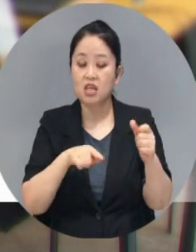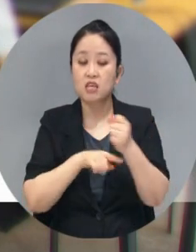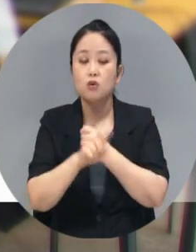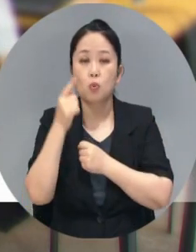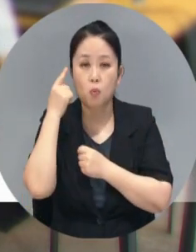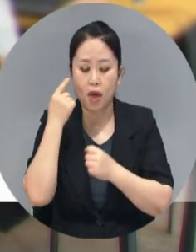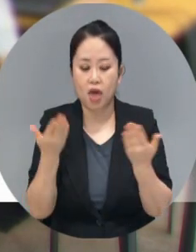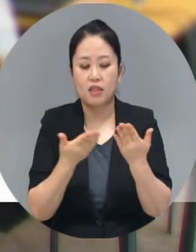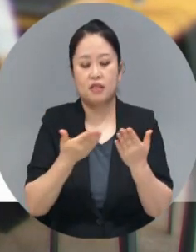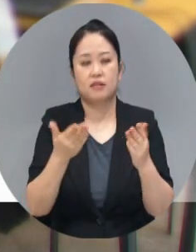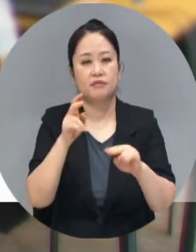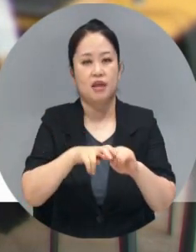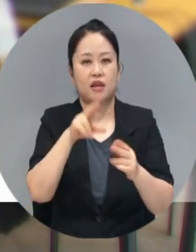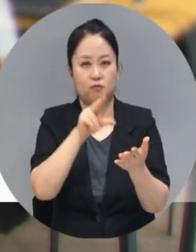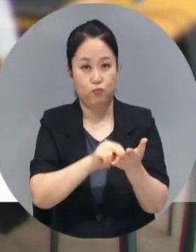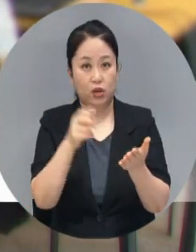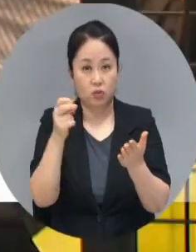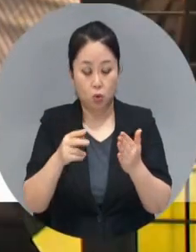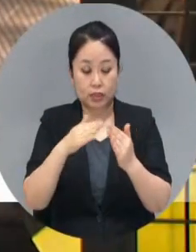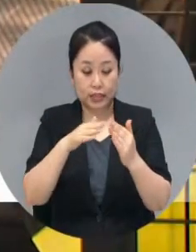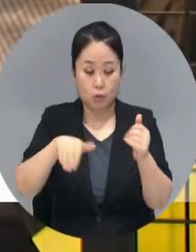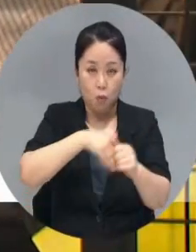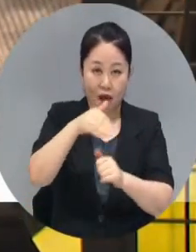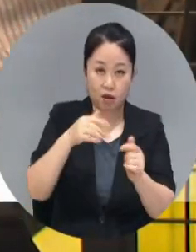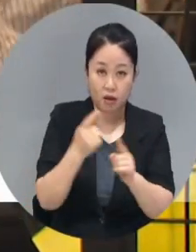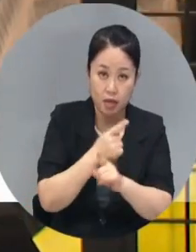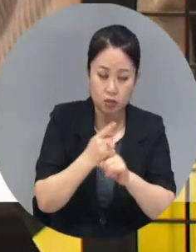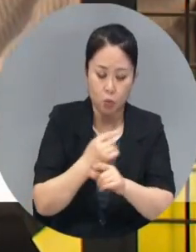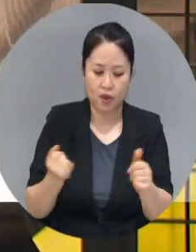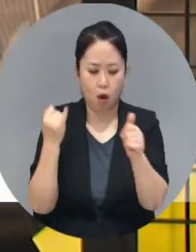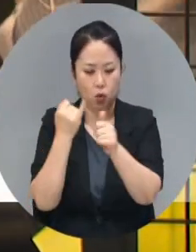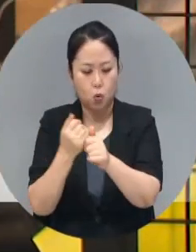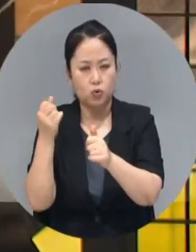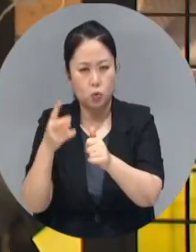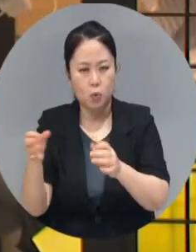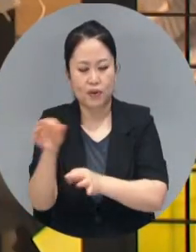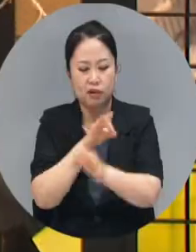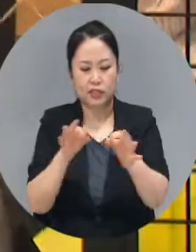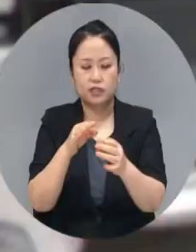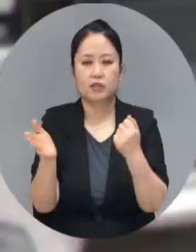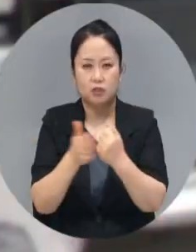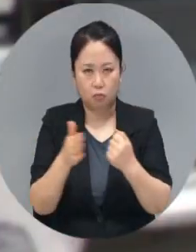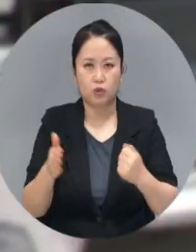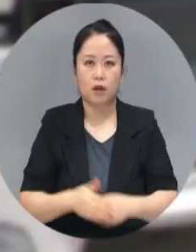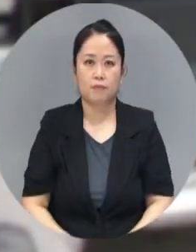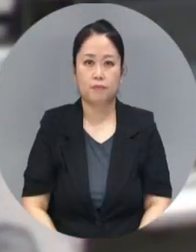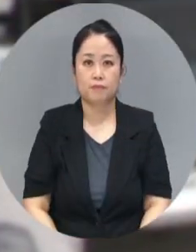일자리 문제였고 거주환경 개선과 결혼 경제적 이유가 그 뒤를이었습니다